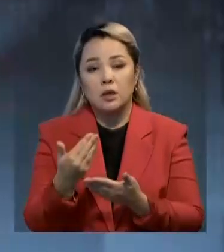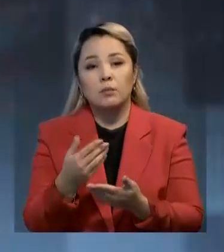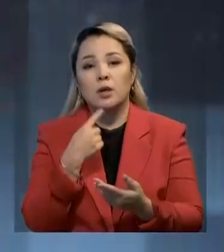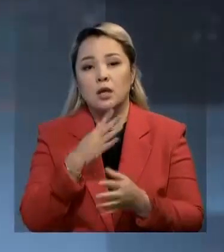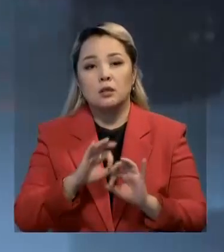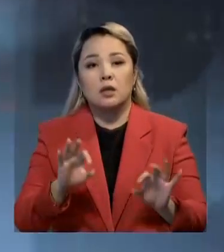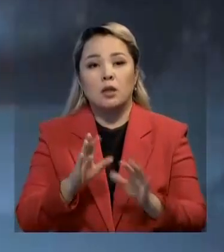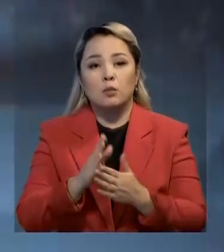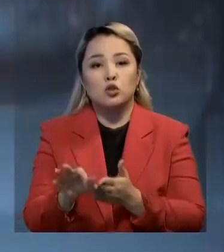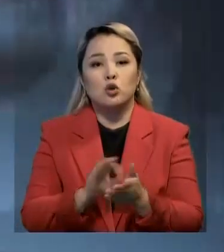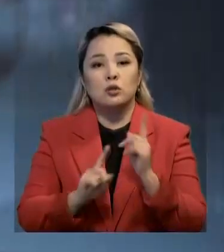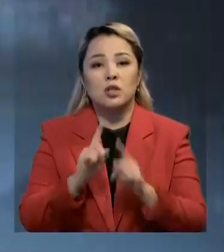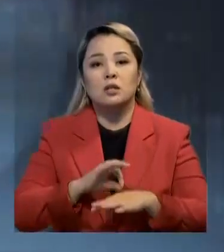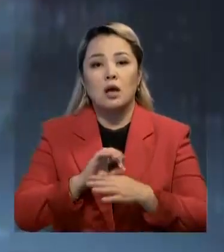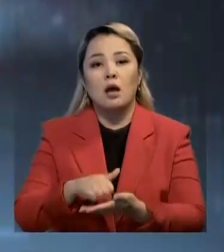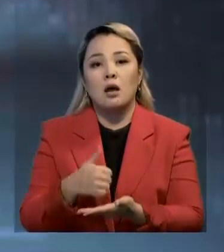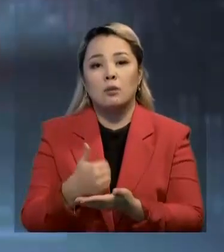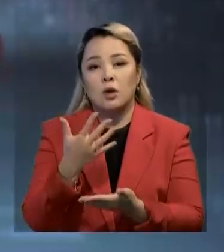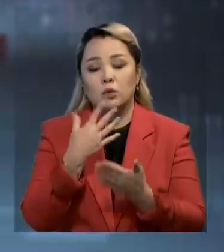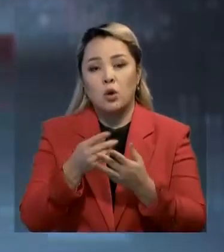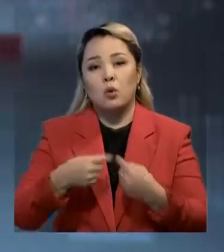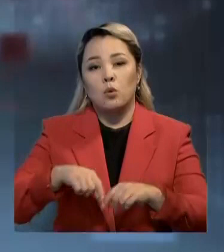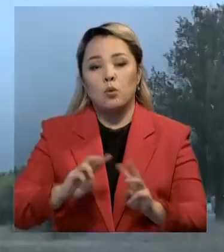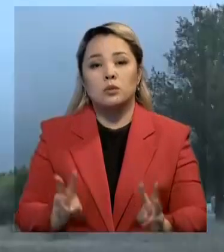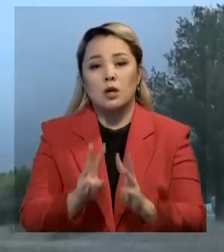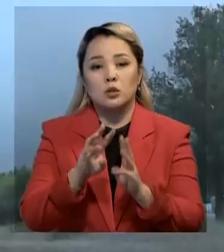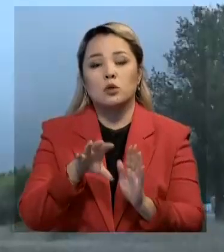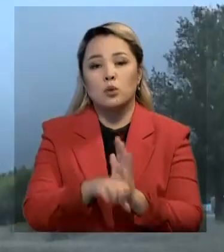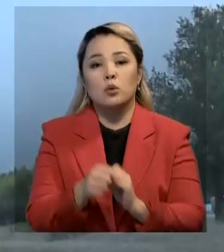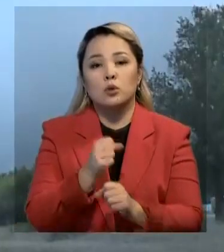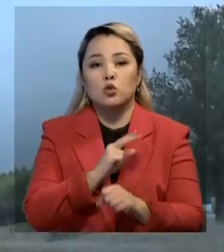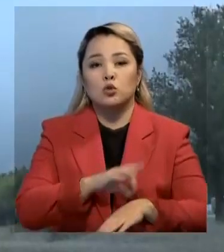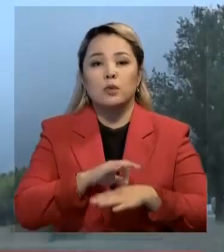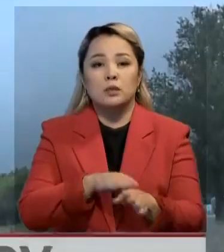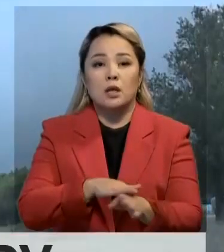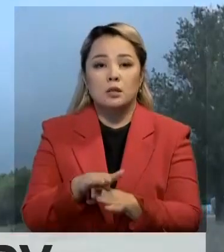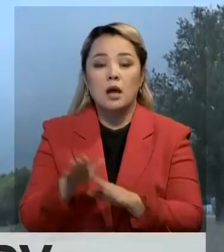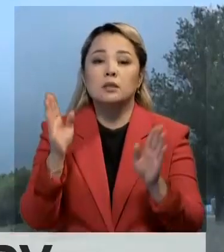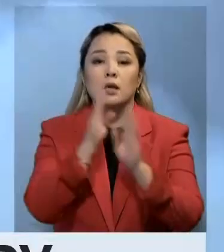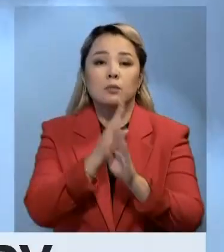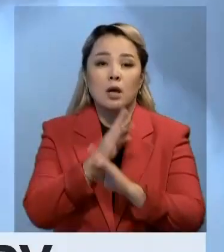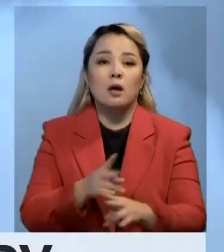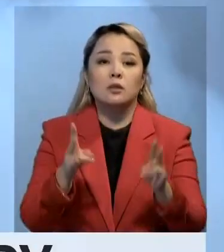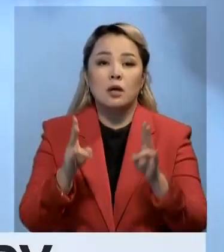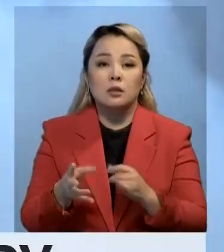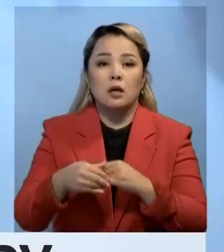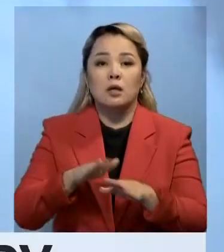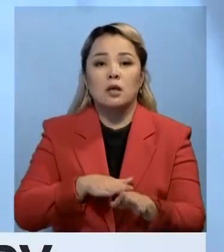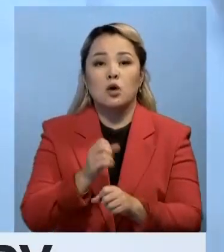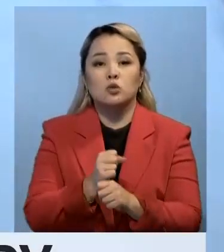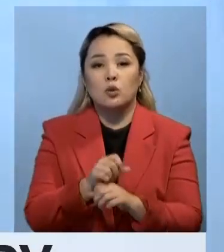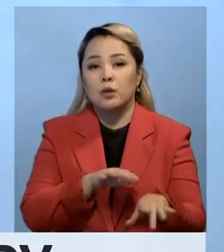есеп берді. Шұғыл жиында әкімдер өрт ошақтарын сөндіру үшін қарқынды жүргізіліп жатқан жұмыстар мен табиғи апатқа қарсы таяуда